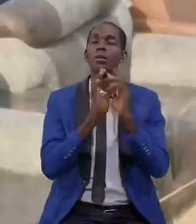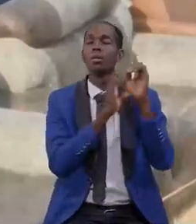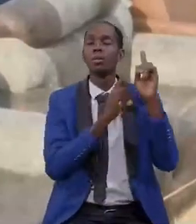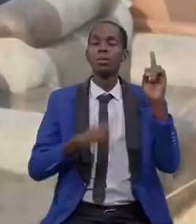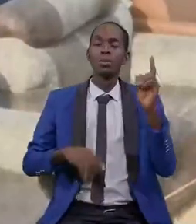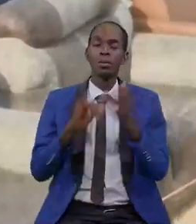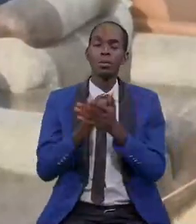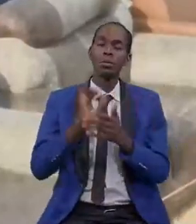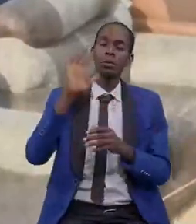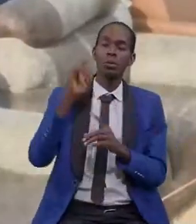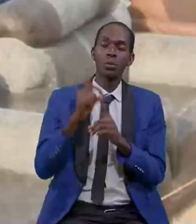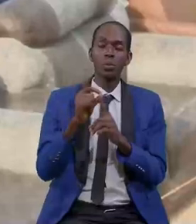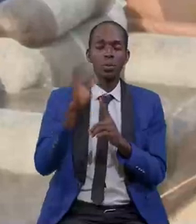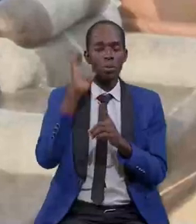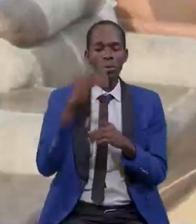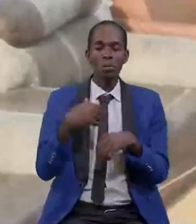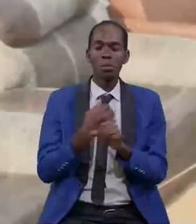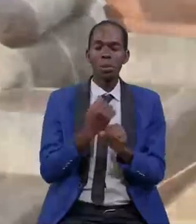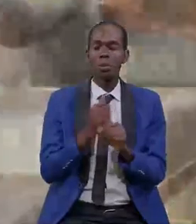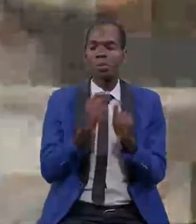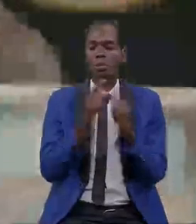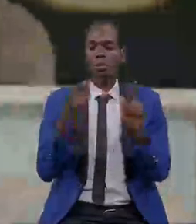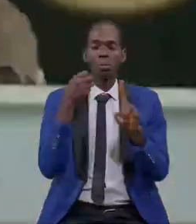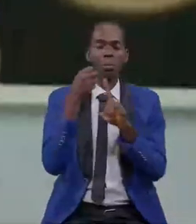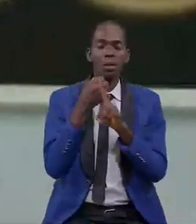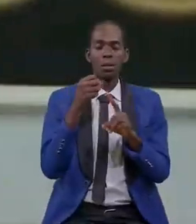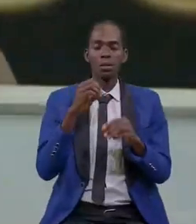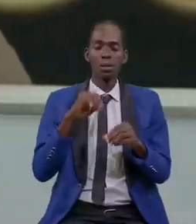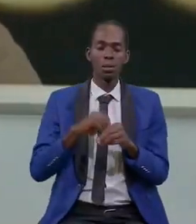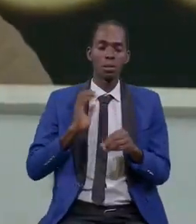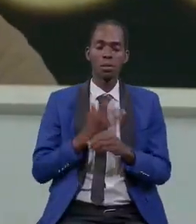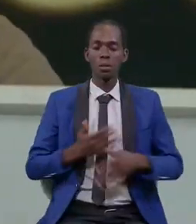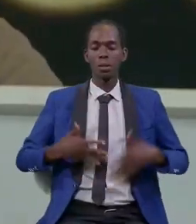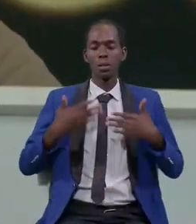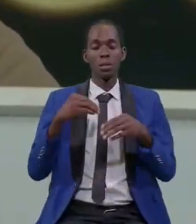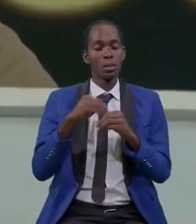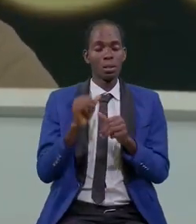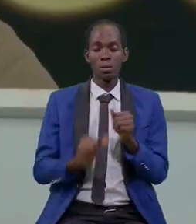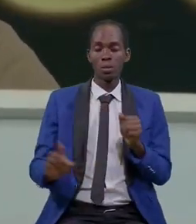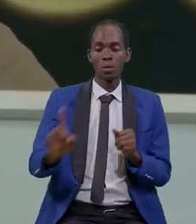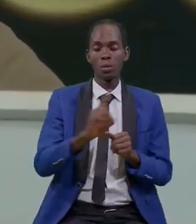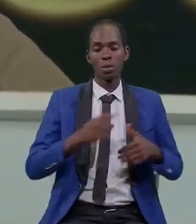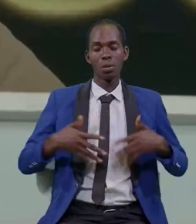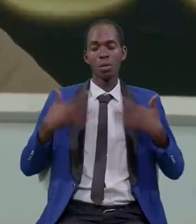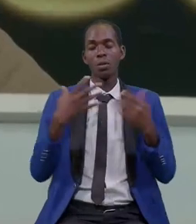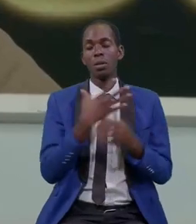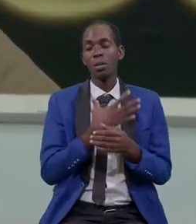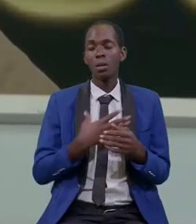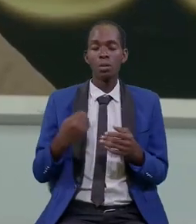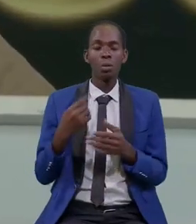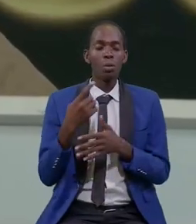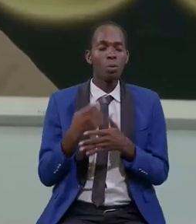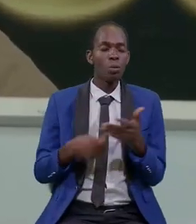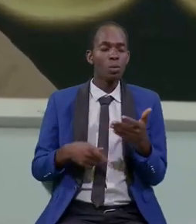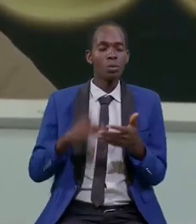Demandons, Seigneur, que ta parole ait d'impact dans nos vies, dans chaque vie. Et ce que tu